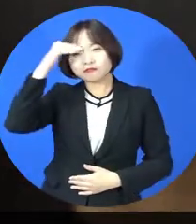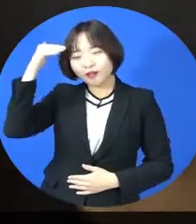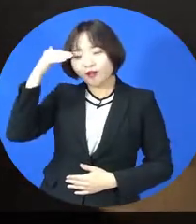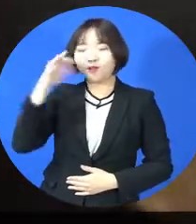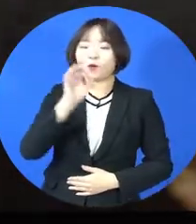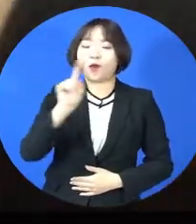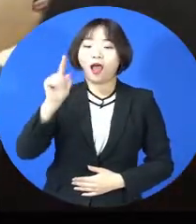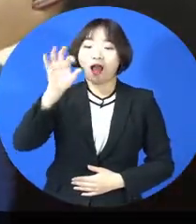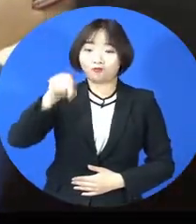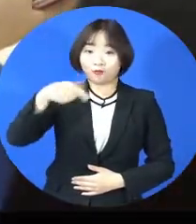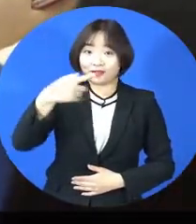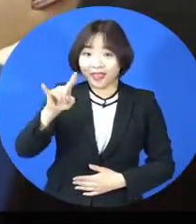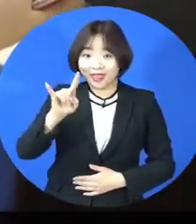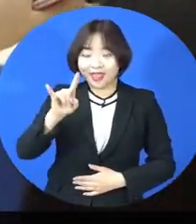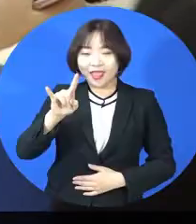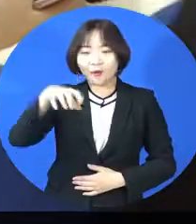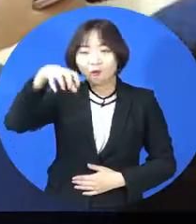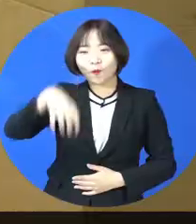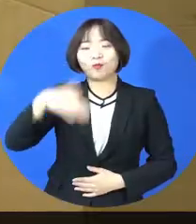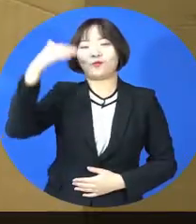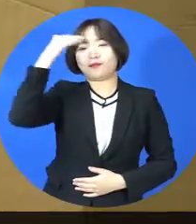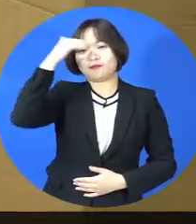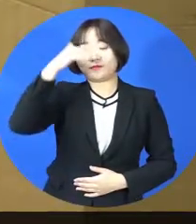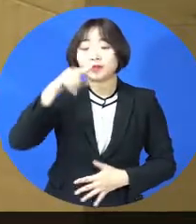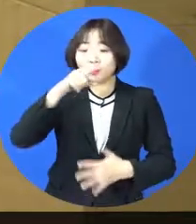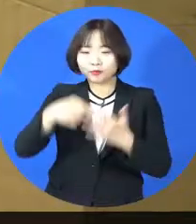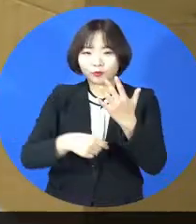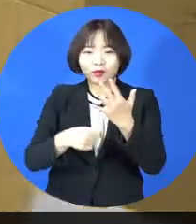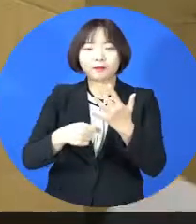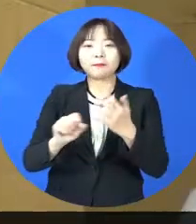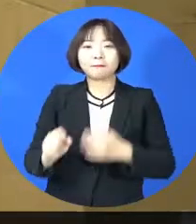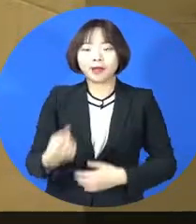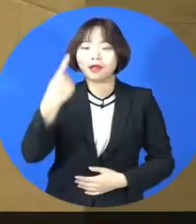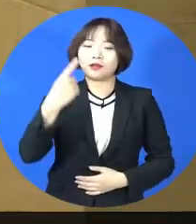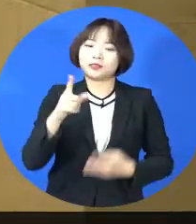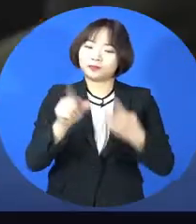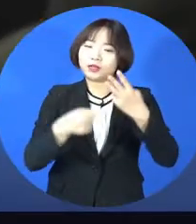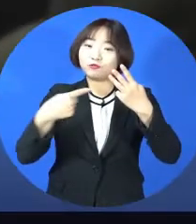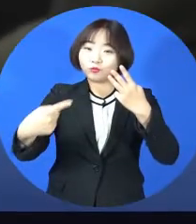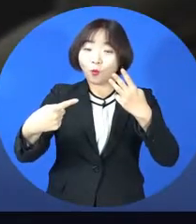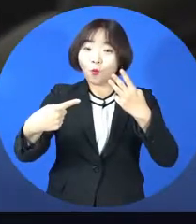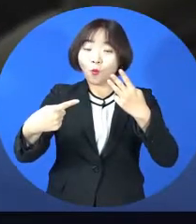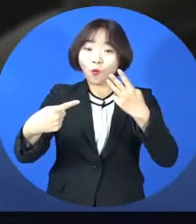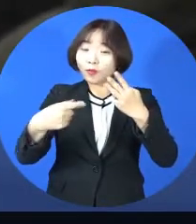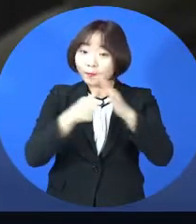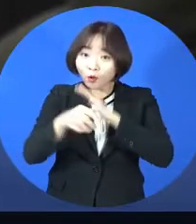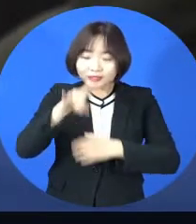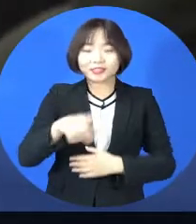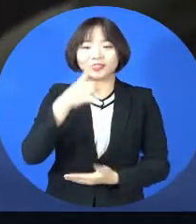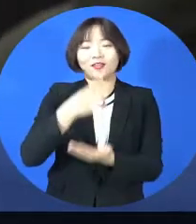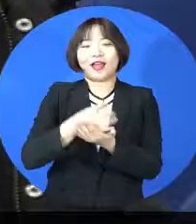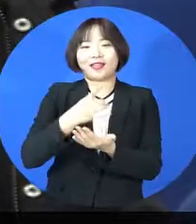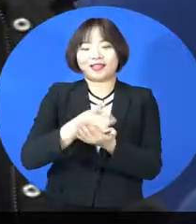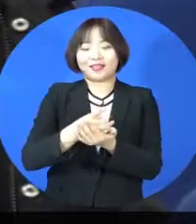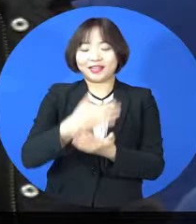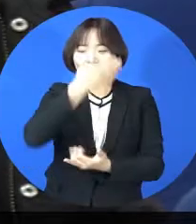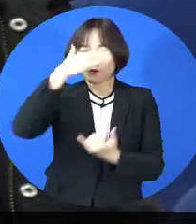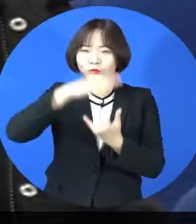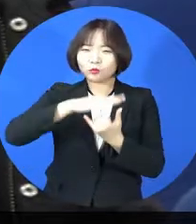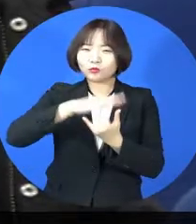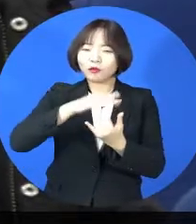봉화제에 참가하는 일정으로 진행하게 됩니다. 천안시는 이번 프로그램을 통해 3.1운동의 성지인 천안에서